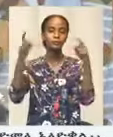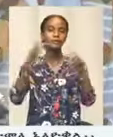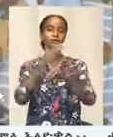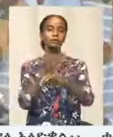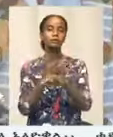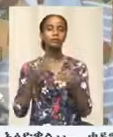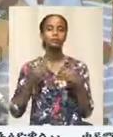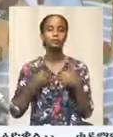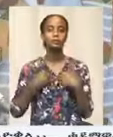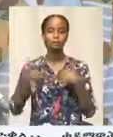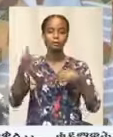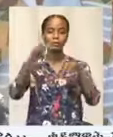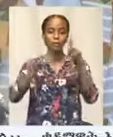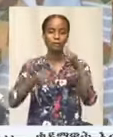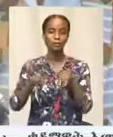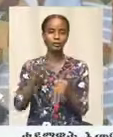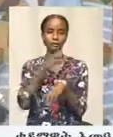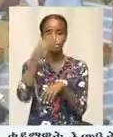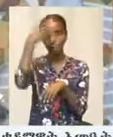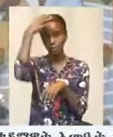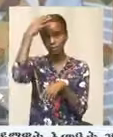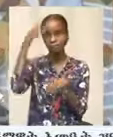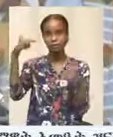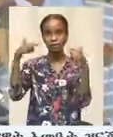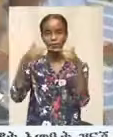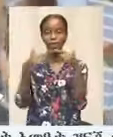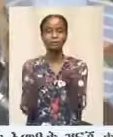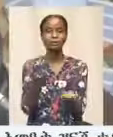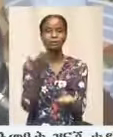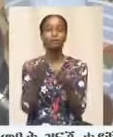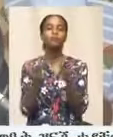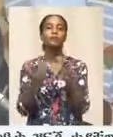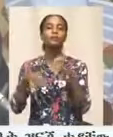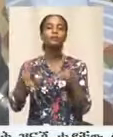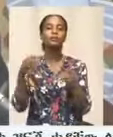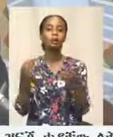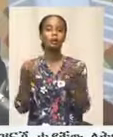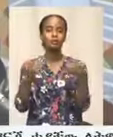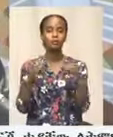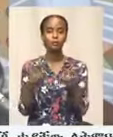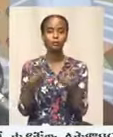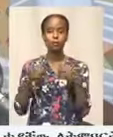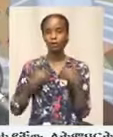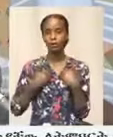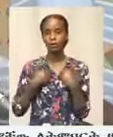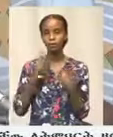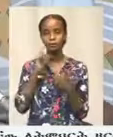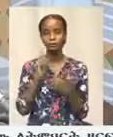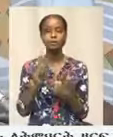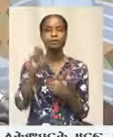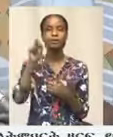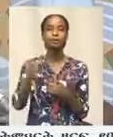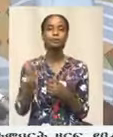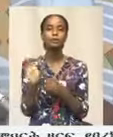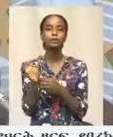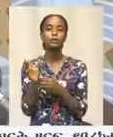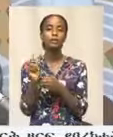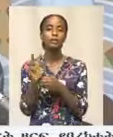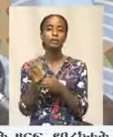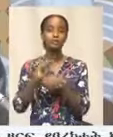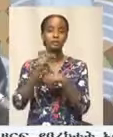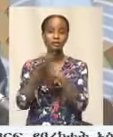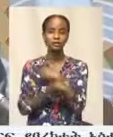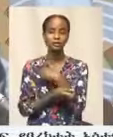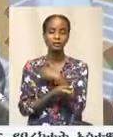አለው። ህብረተሰብና መንግስት ከማገናኘት አኳያ ከፍተኛ አስተዋጽኦ ያለው ነው። የደቡብ ሬዲዮና ቴሌቪዥን